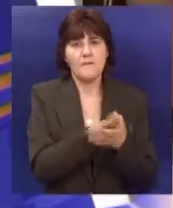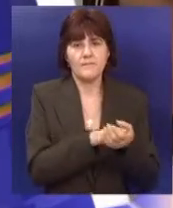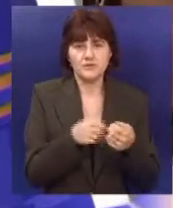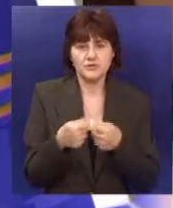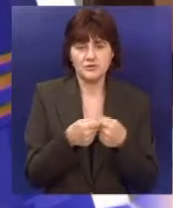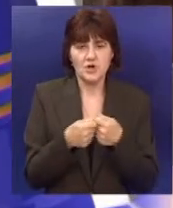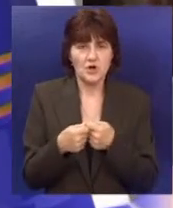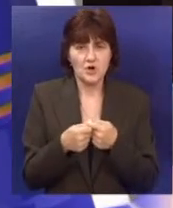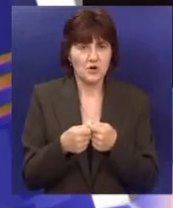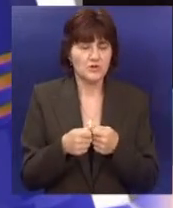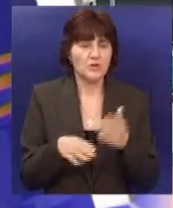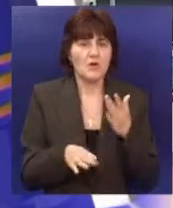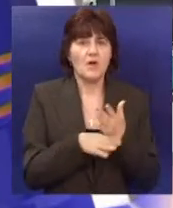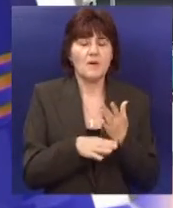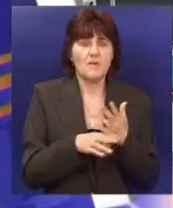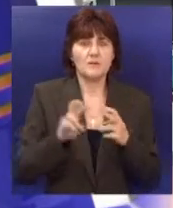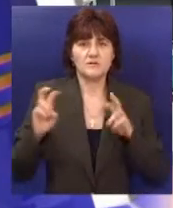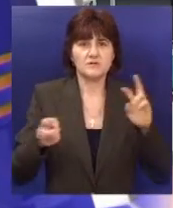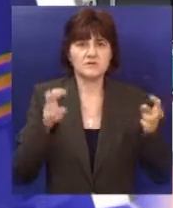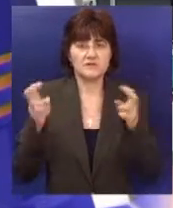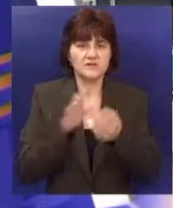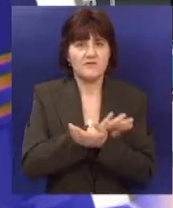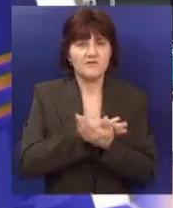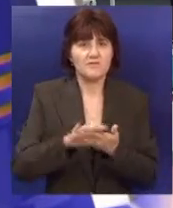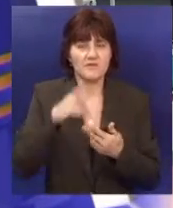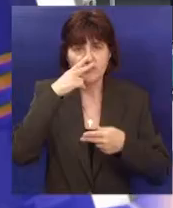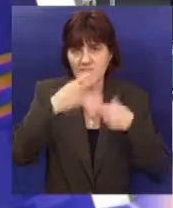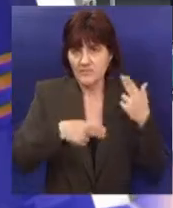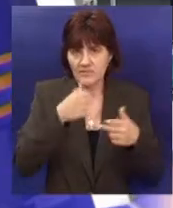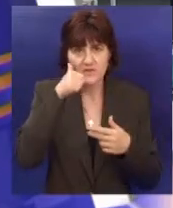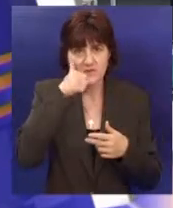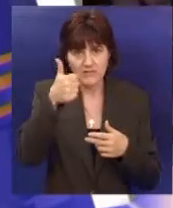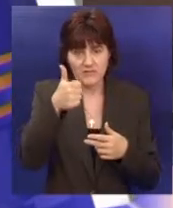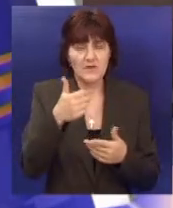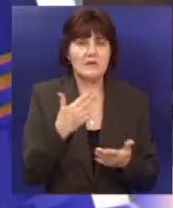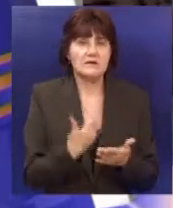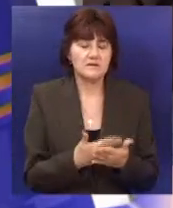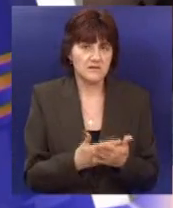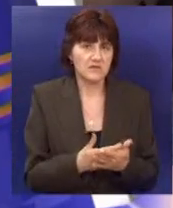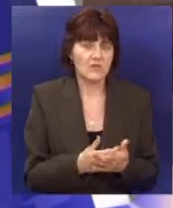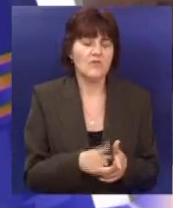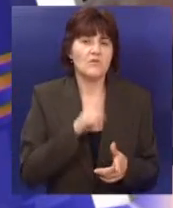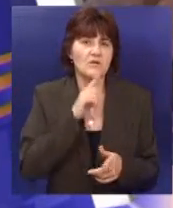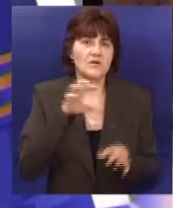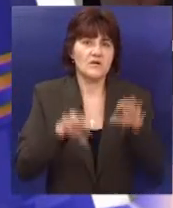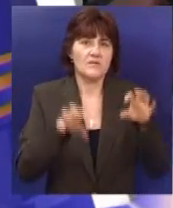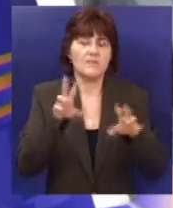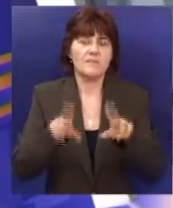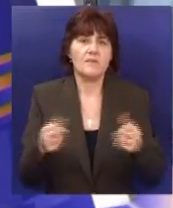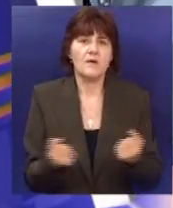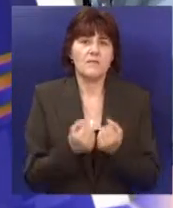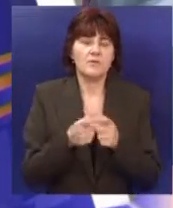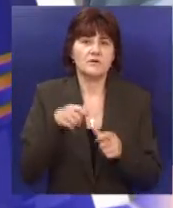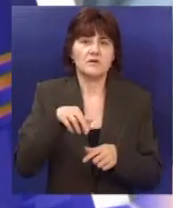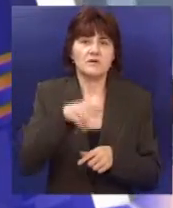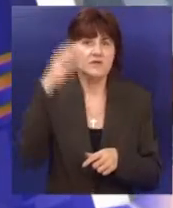Subotica je krenula u organizaciju Bazara zdravlja. Sličnu akciju ima i preventivni centar Doma zdravlja, a Zavod za javno zdravlje ima